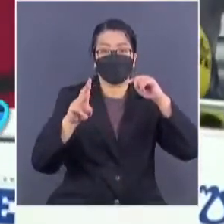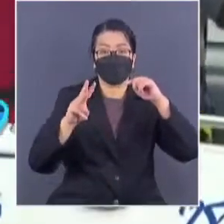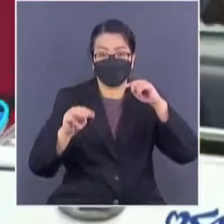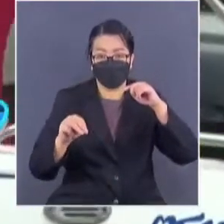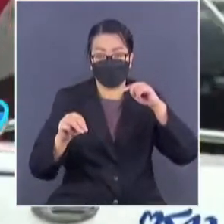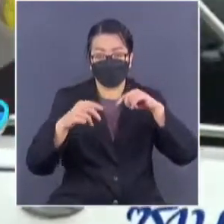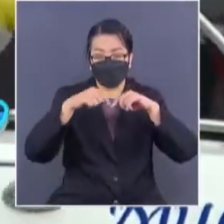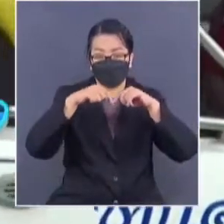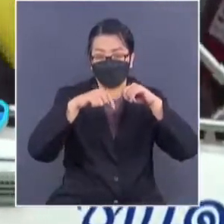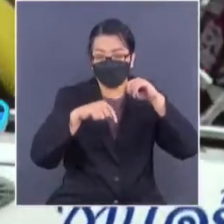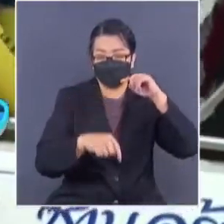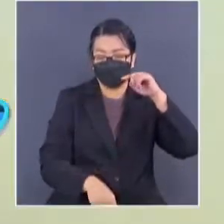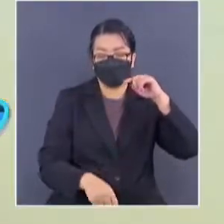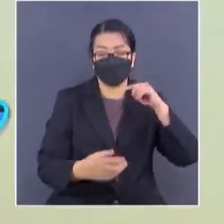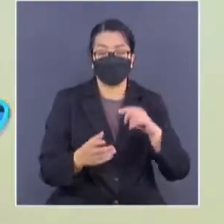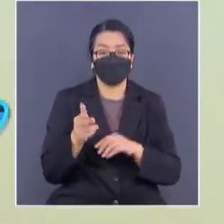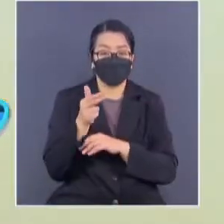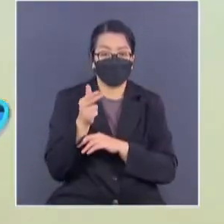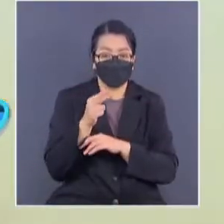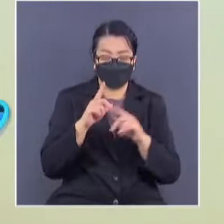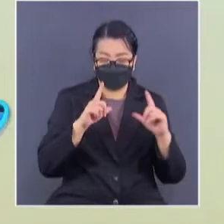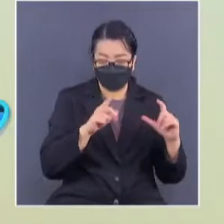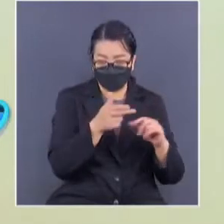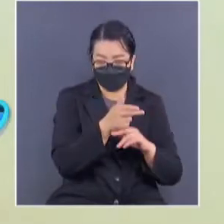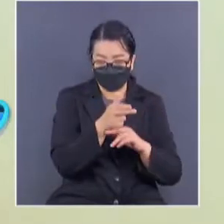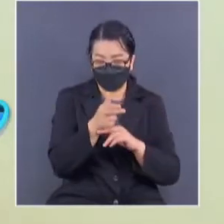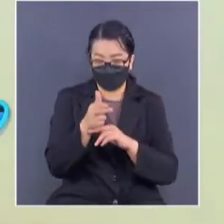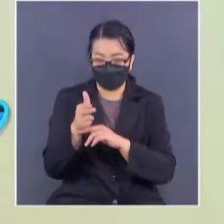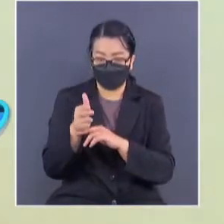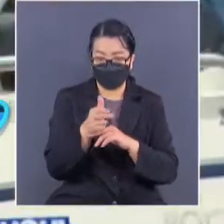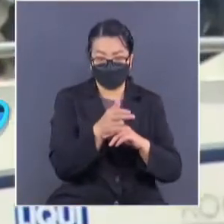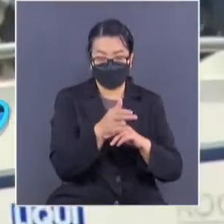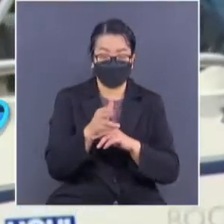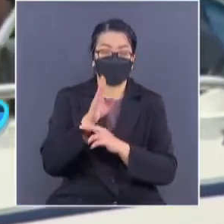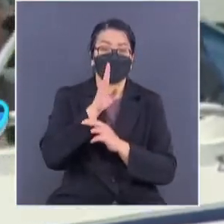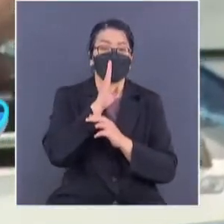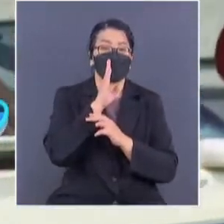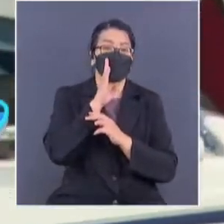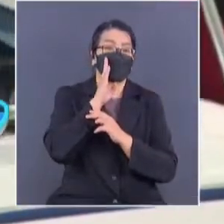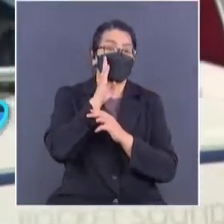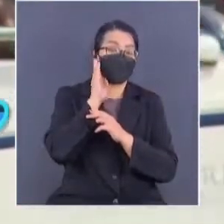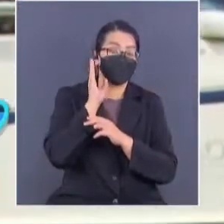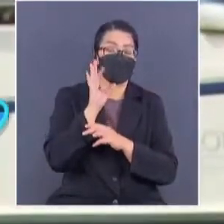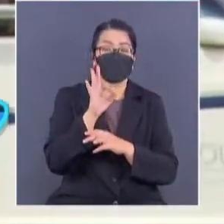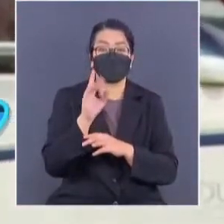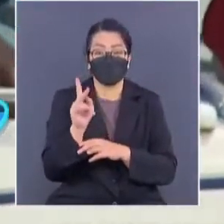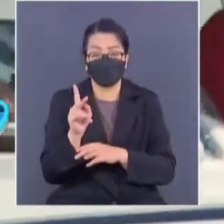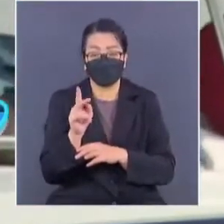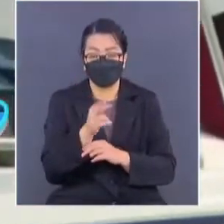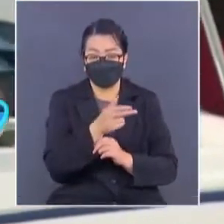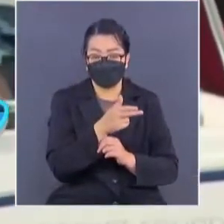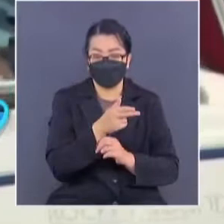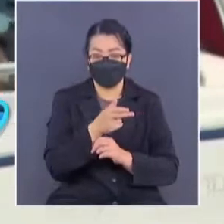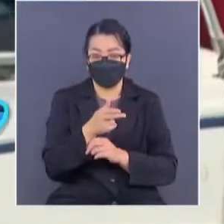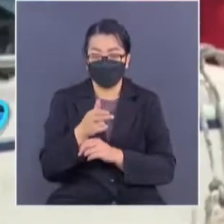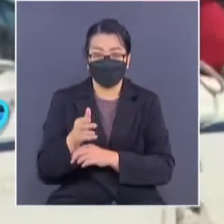อกจากนี้ยังมีกล้องความละเอียด 4K สามารถบันทึกทั้งภาพนิ่งแล้วก็ภาพเคลื่อนไหวได้30เฟรมต่อวินาทีนอกจ